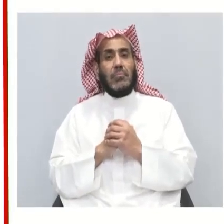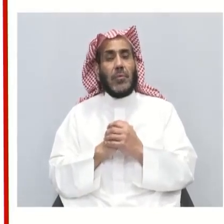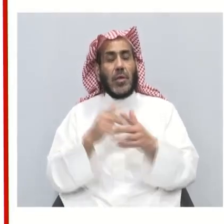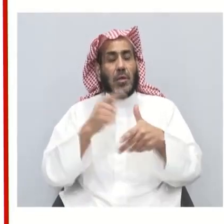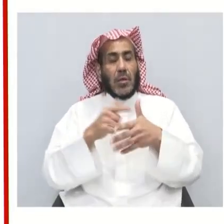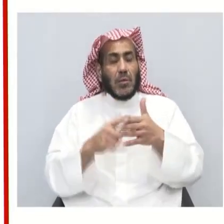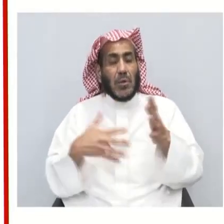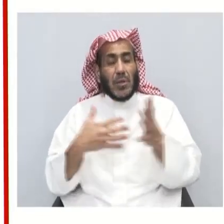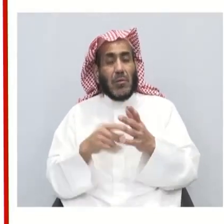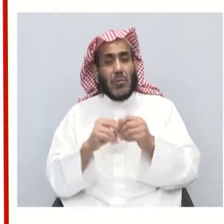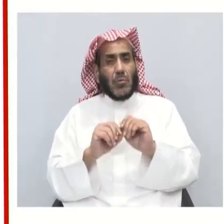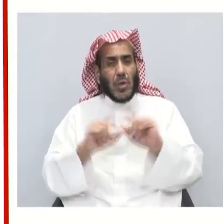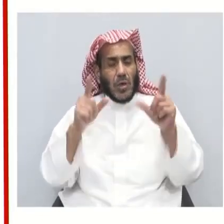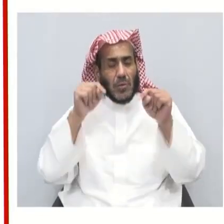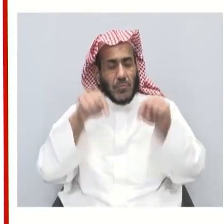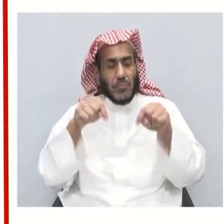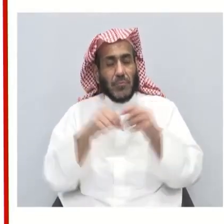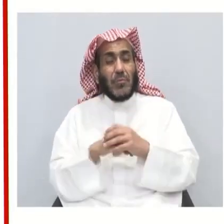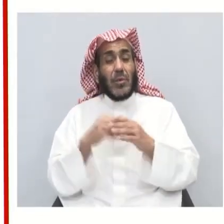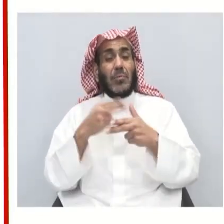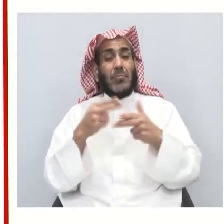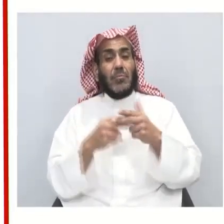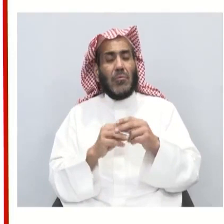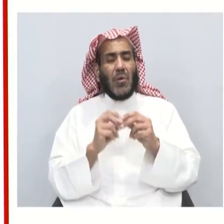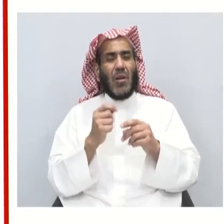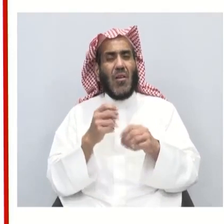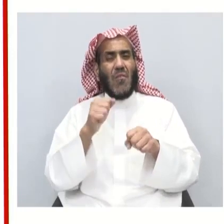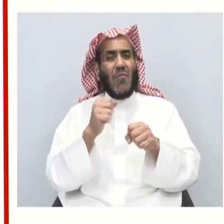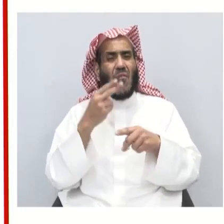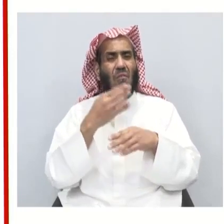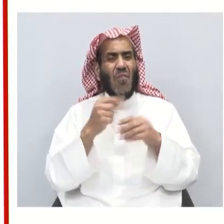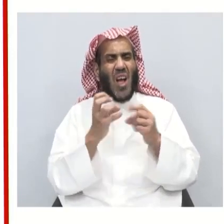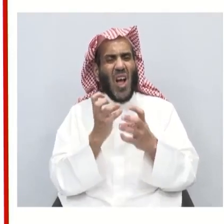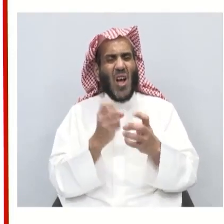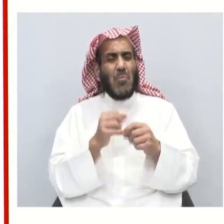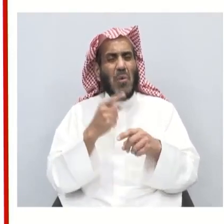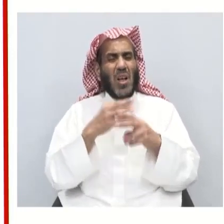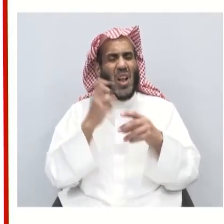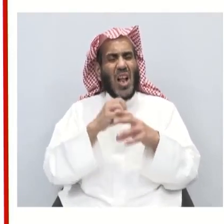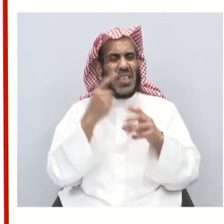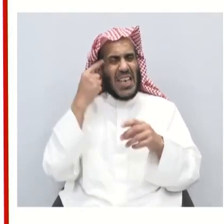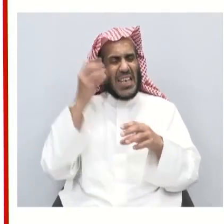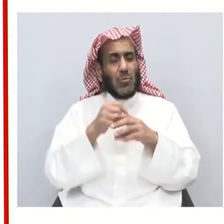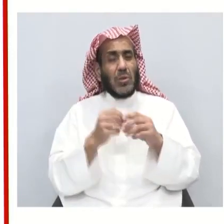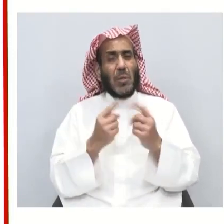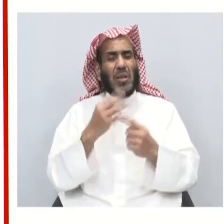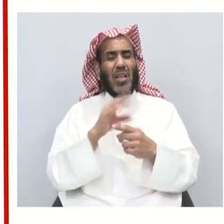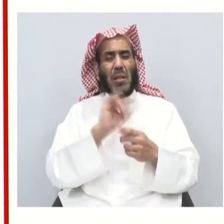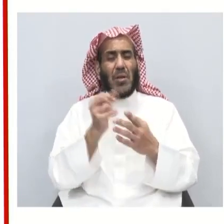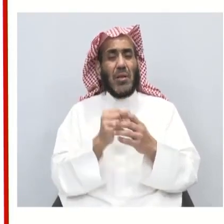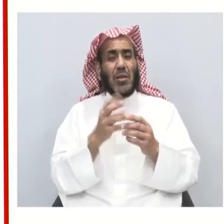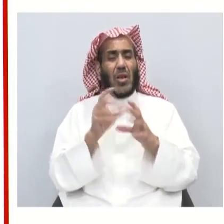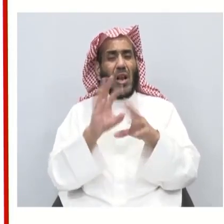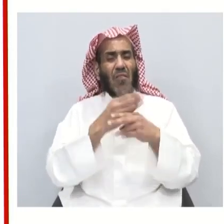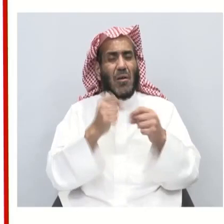رتب الأحداث التالية لتظهر لدينا أو يتكون لدينا الفحم الحجري. نباتات لابذرية حية، يتشكل